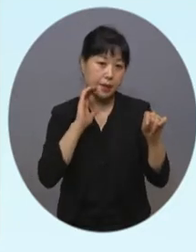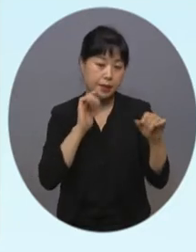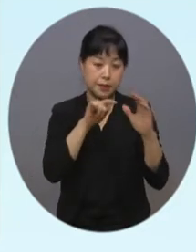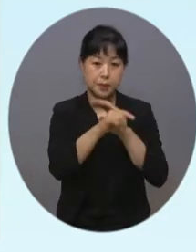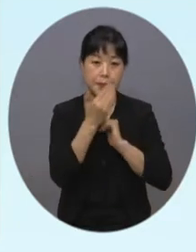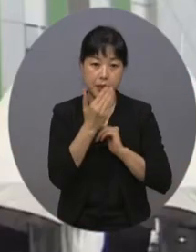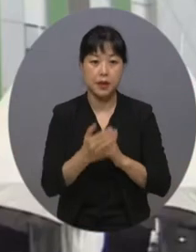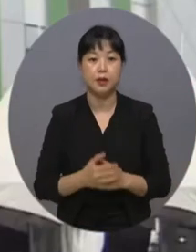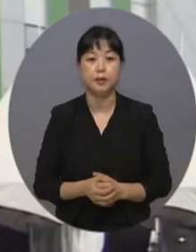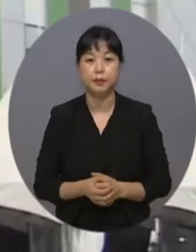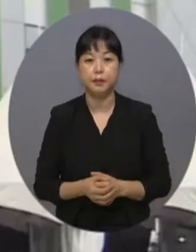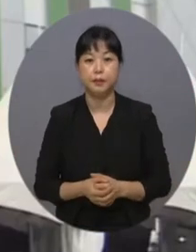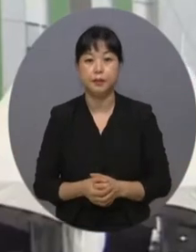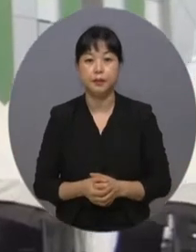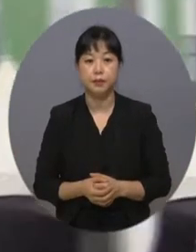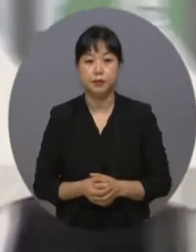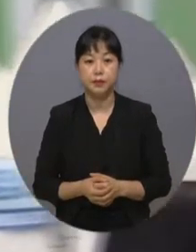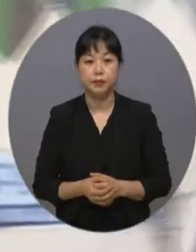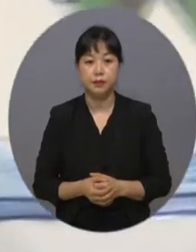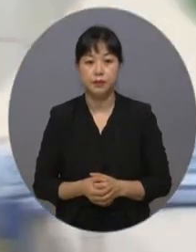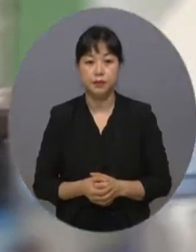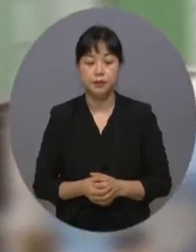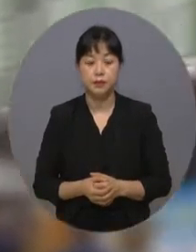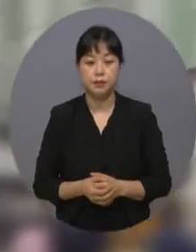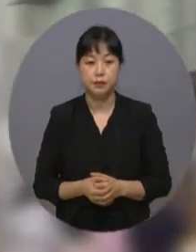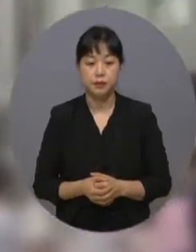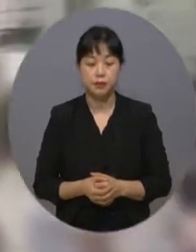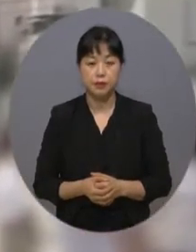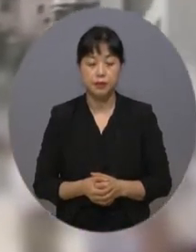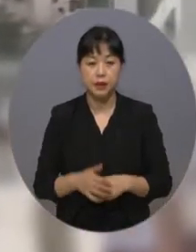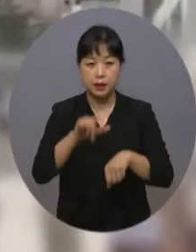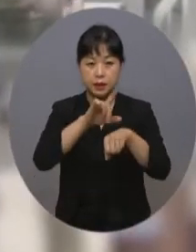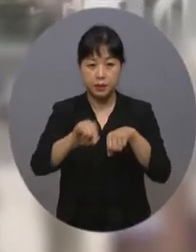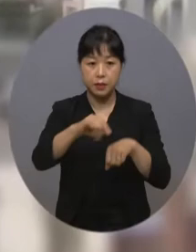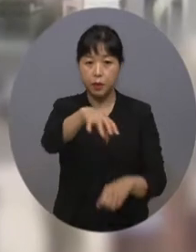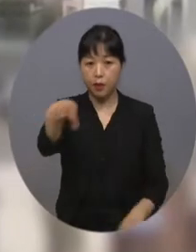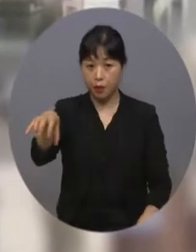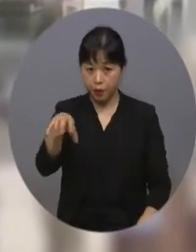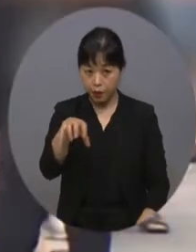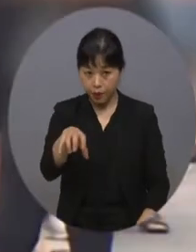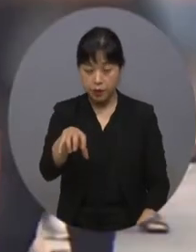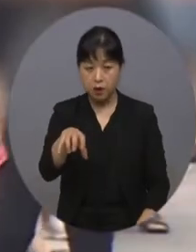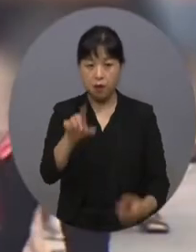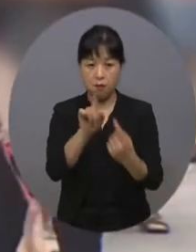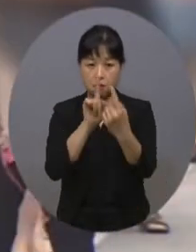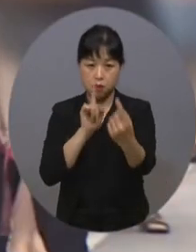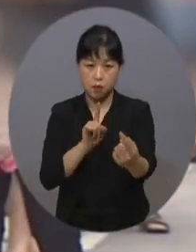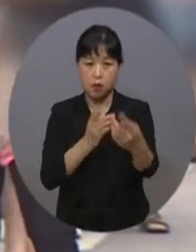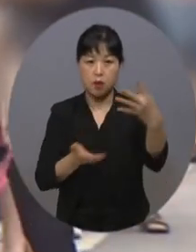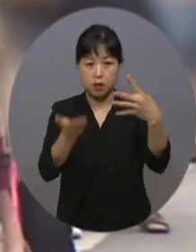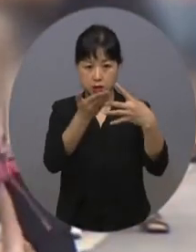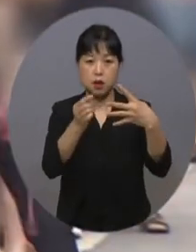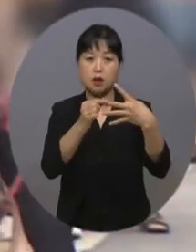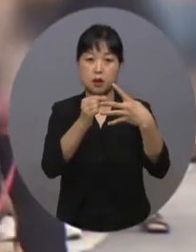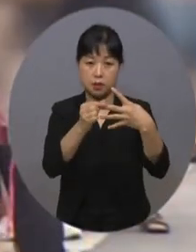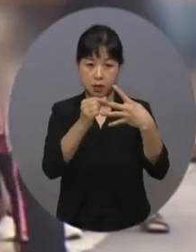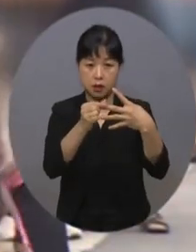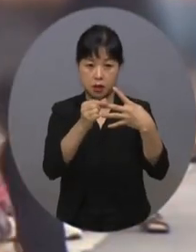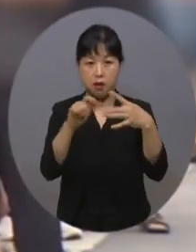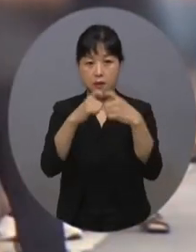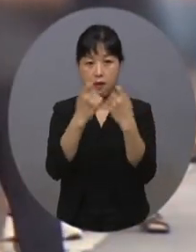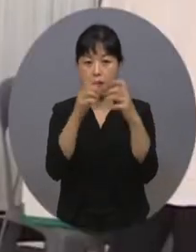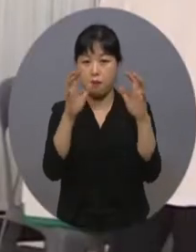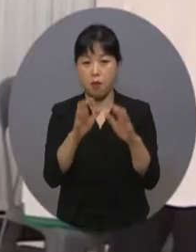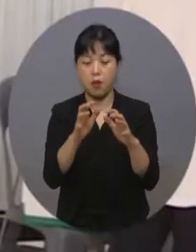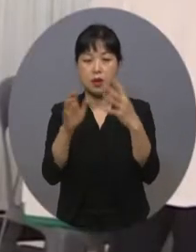허용합니다. 아울러 비수도권의 거리 두기도 3단계를 적용하고 사적 모임 4인 제한 등 현